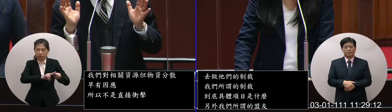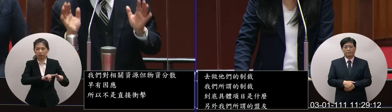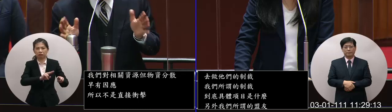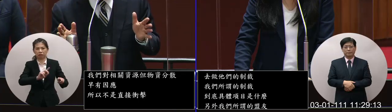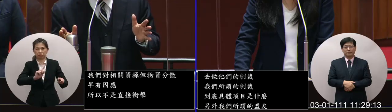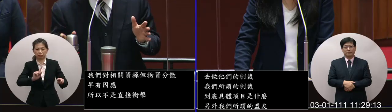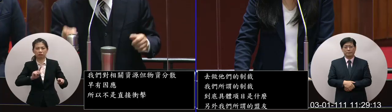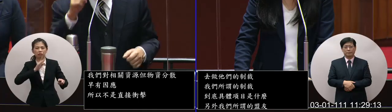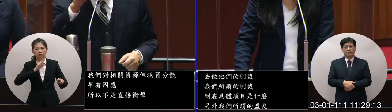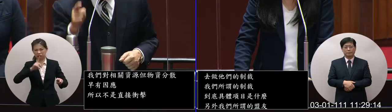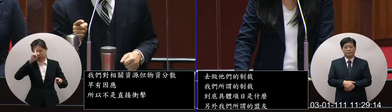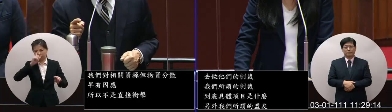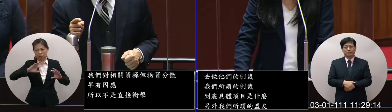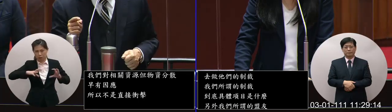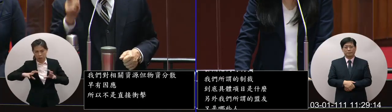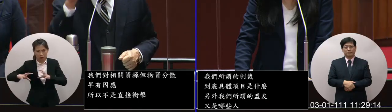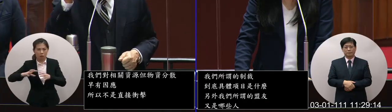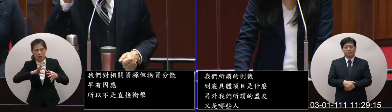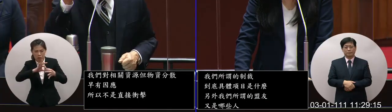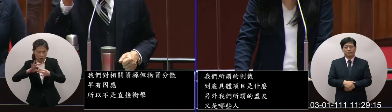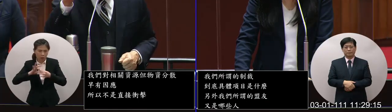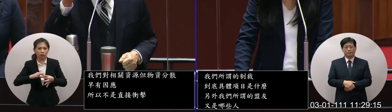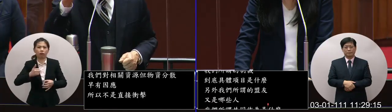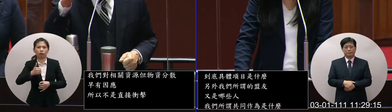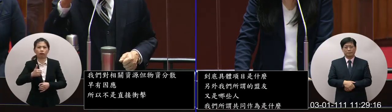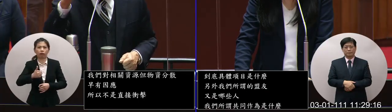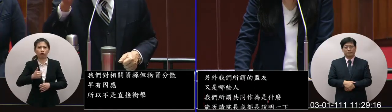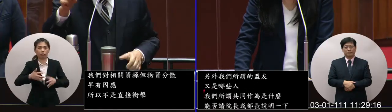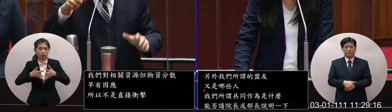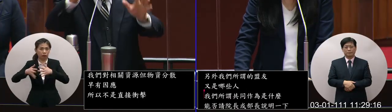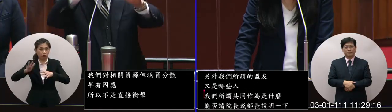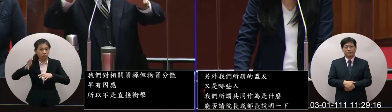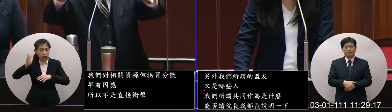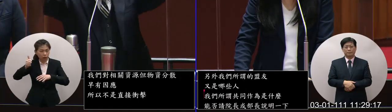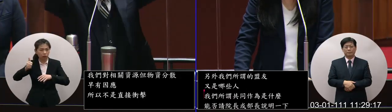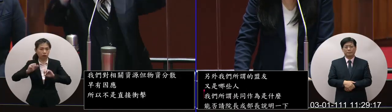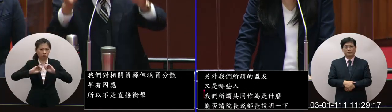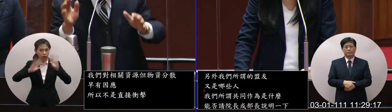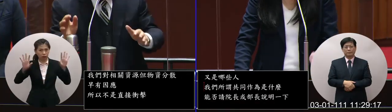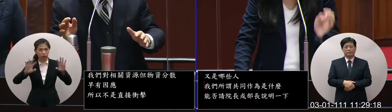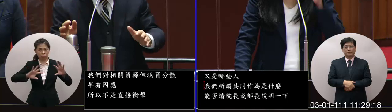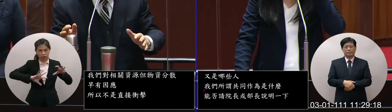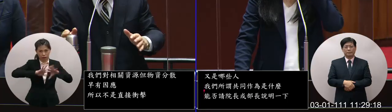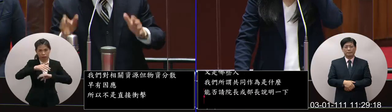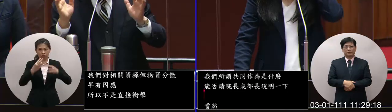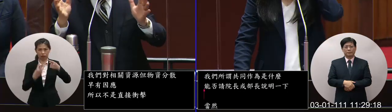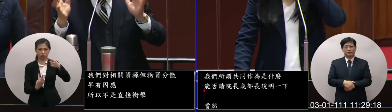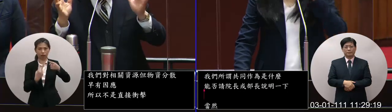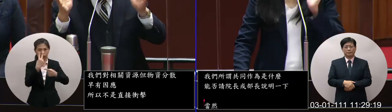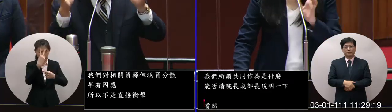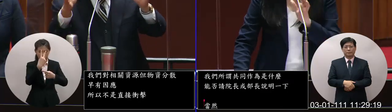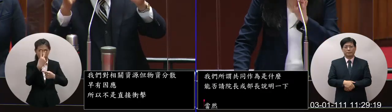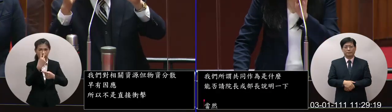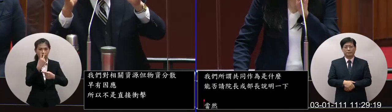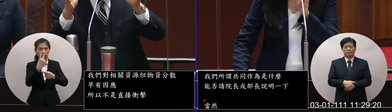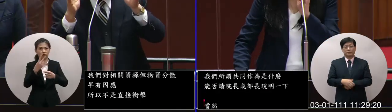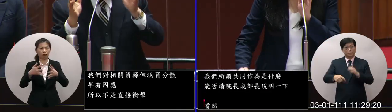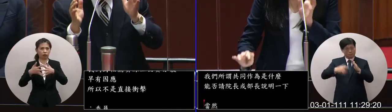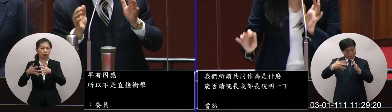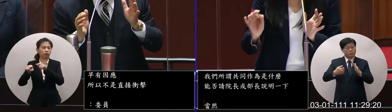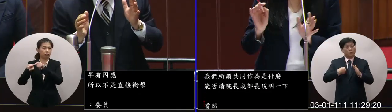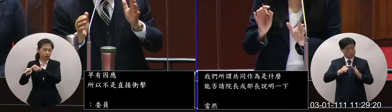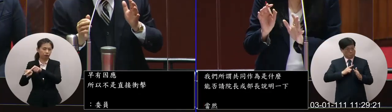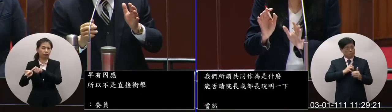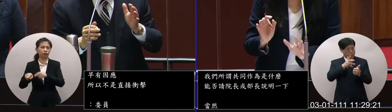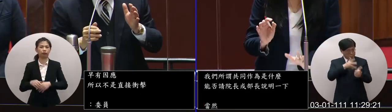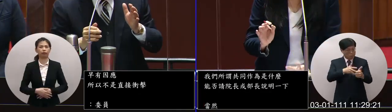国家同步越有效。拜登总统就说，全世界三分之二以上国家都是跟美国。 院长，